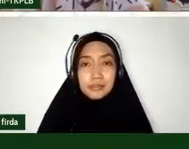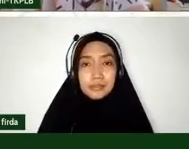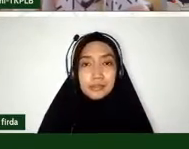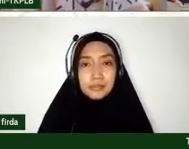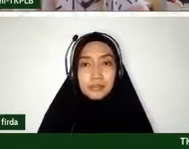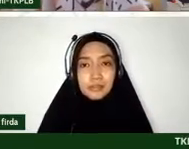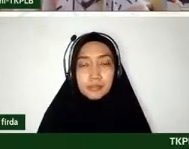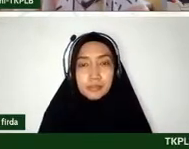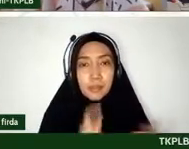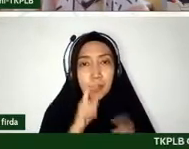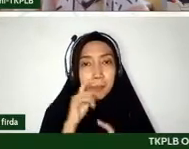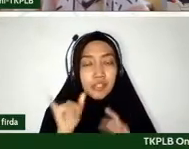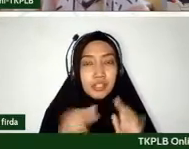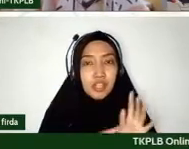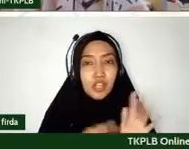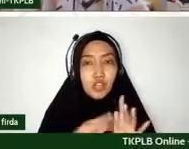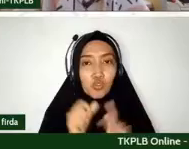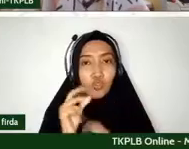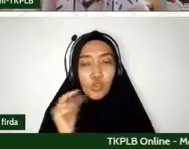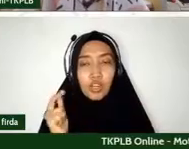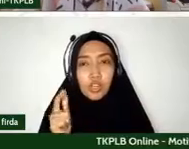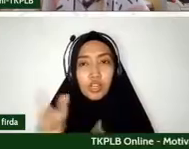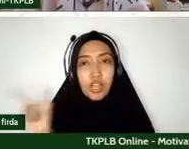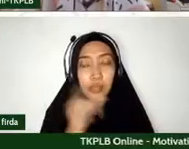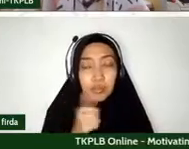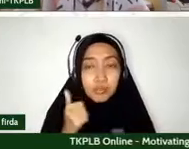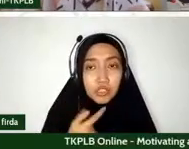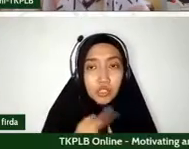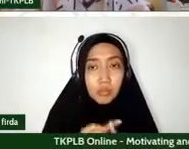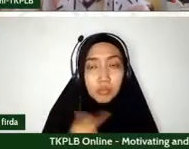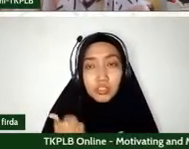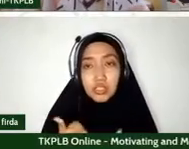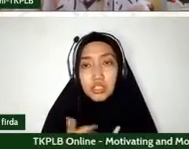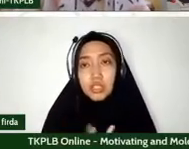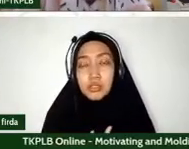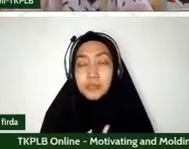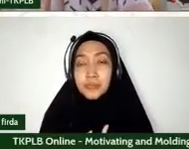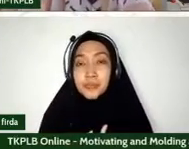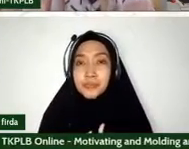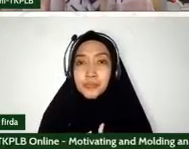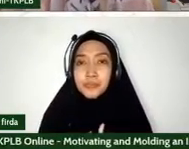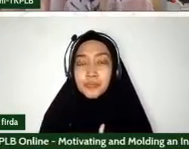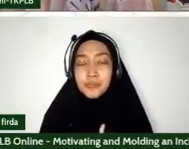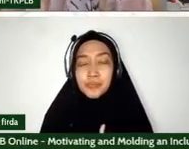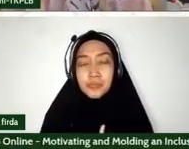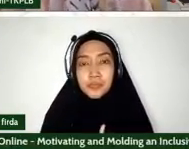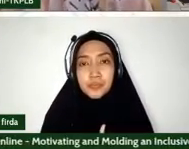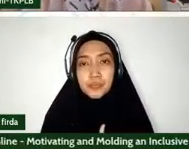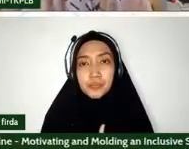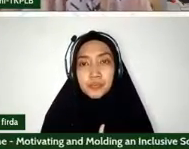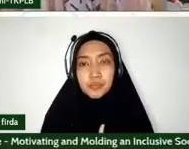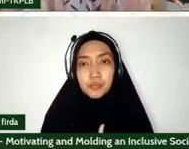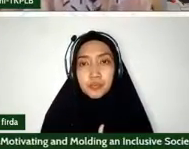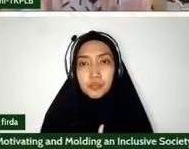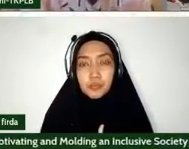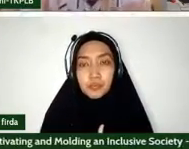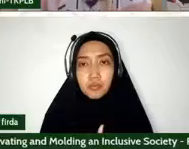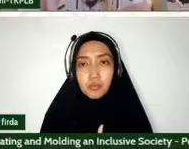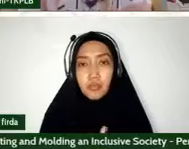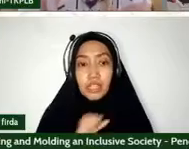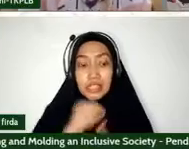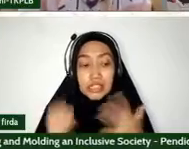Yanur mungkin bisa lebih melengkapi. Iya, jadi untuk memang syarat